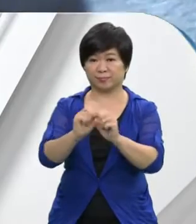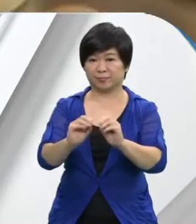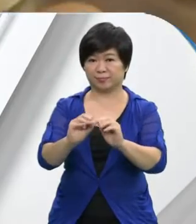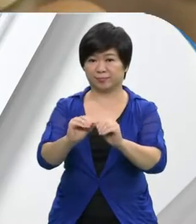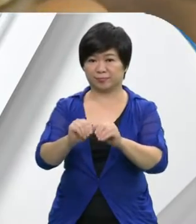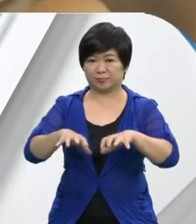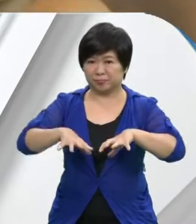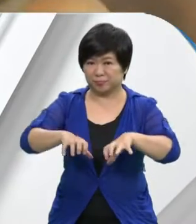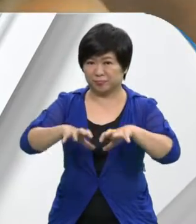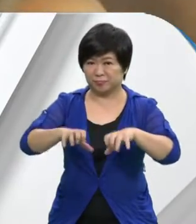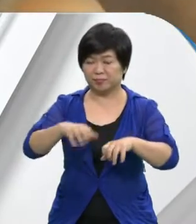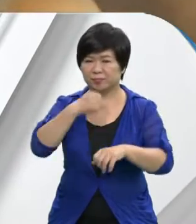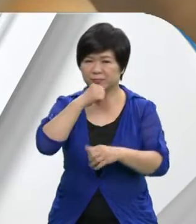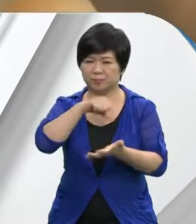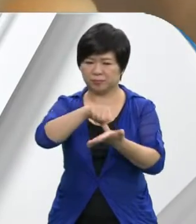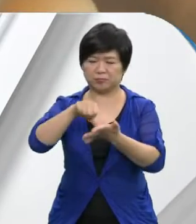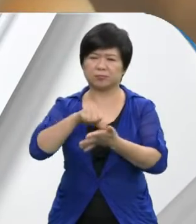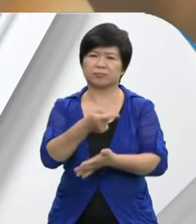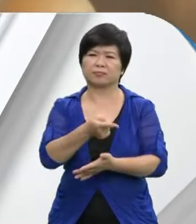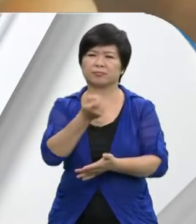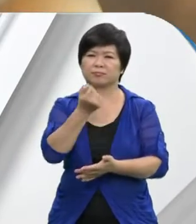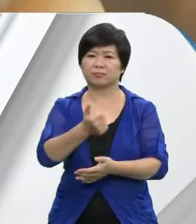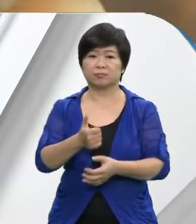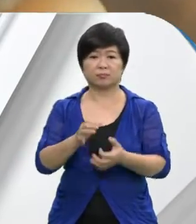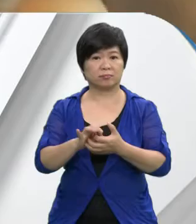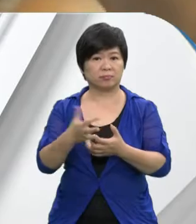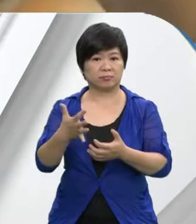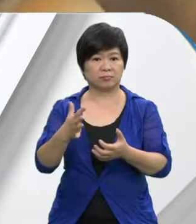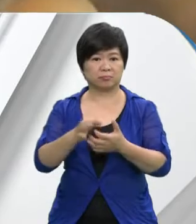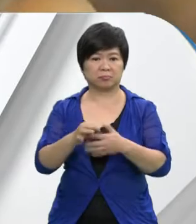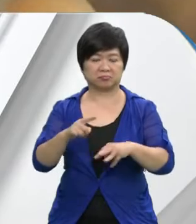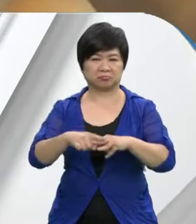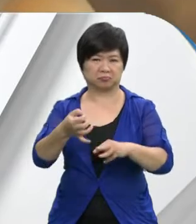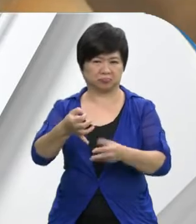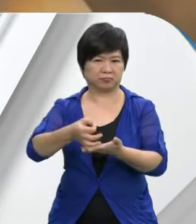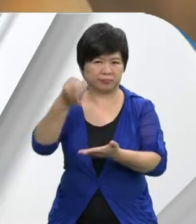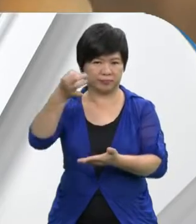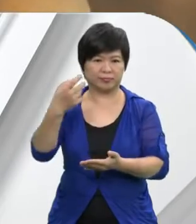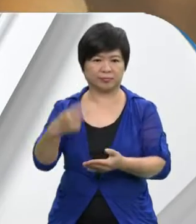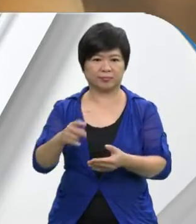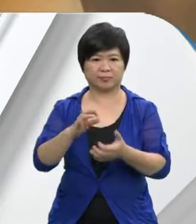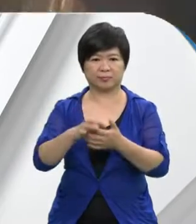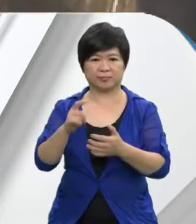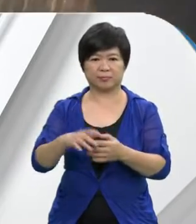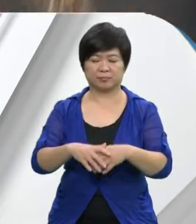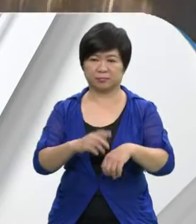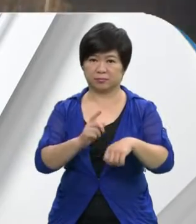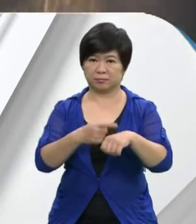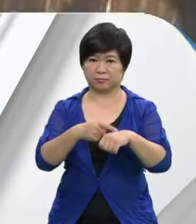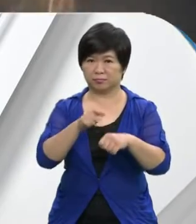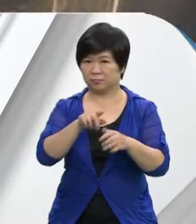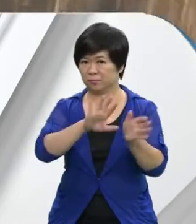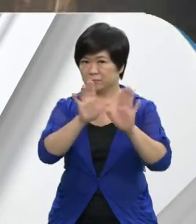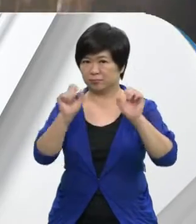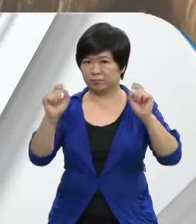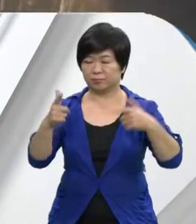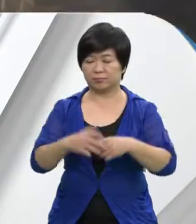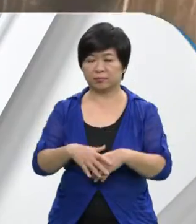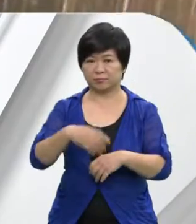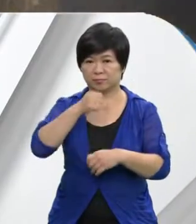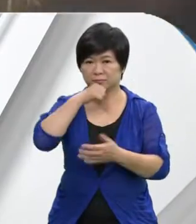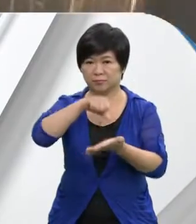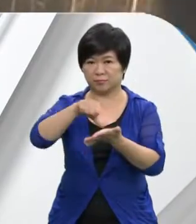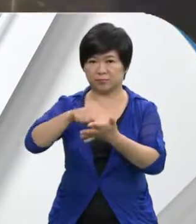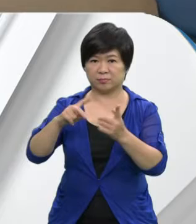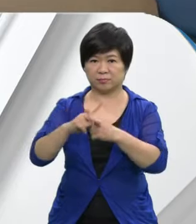麦粿将会比例贵台，主要的原因除台本钱过粗，以本身的性质没毛麦粿相同。 台湾的小麦呢，